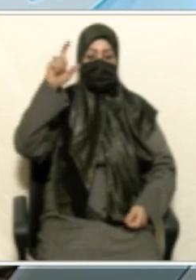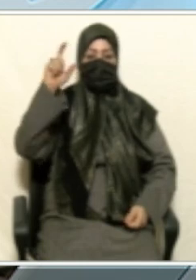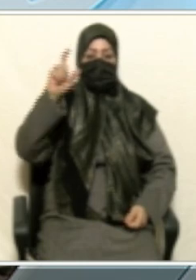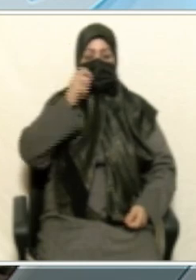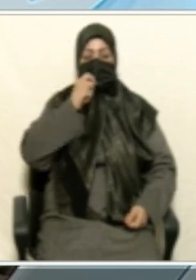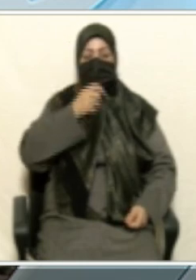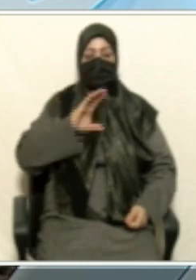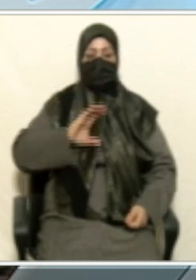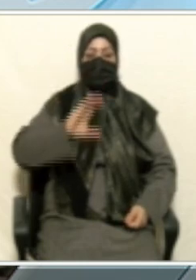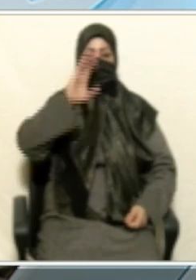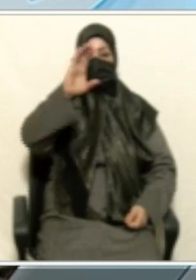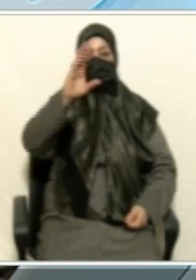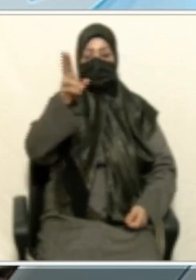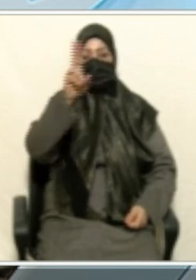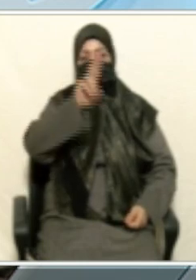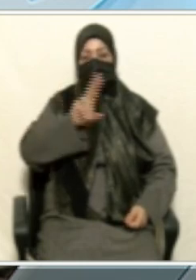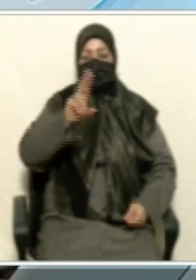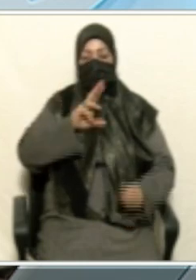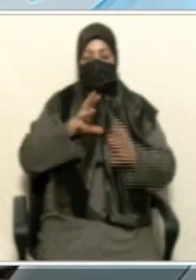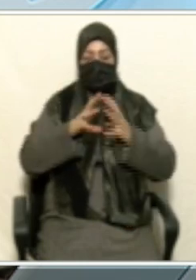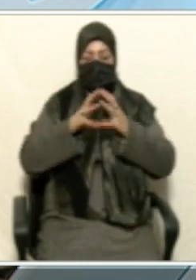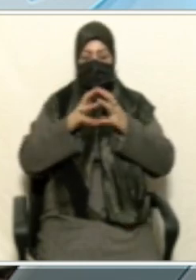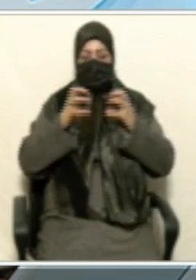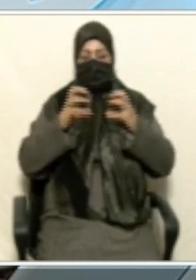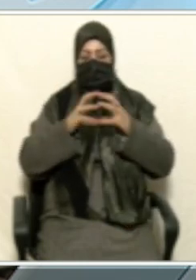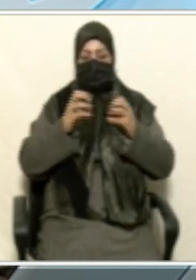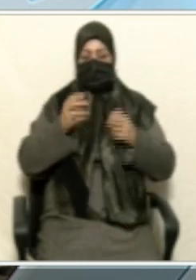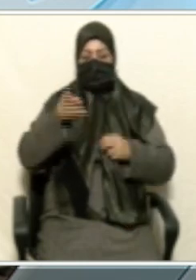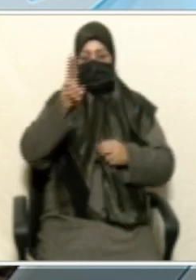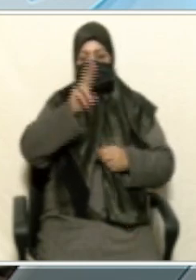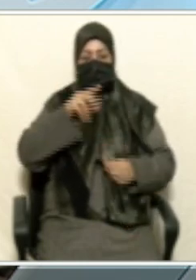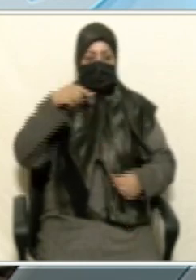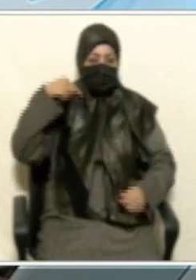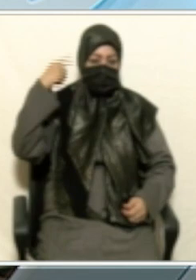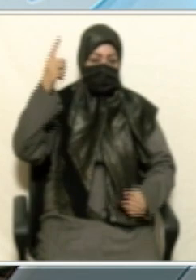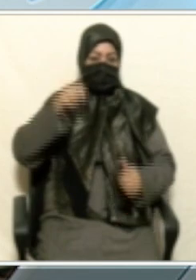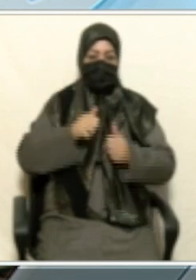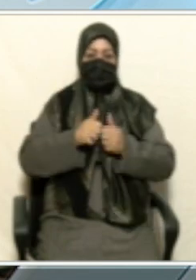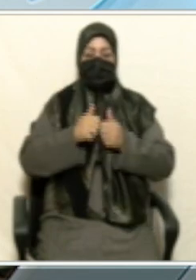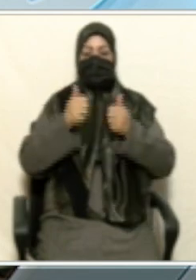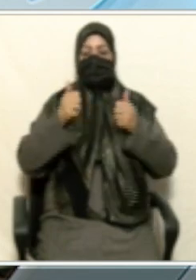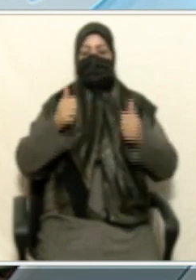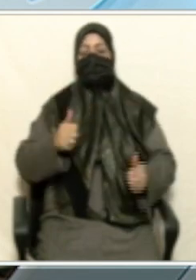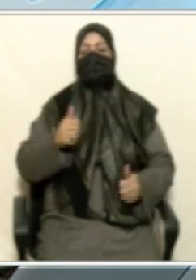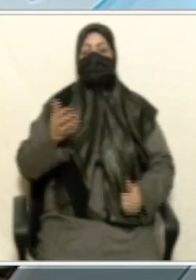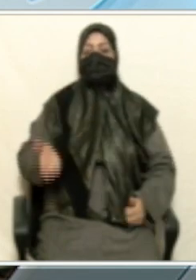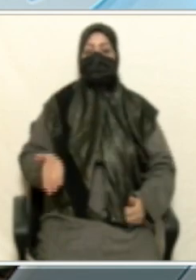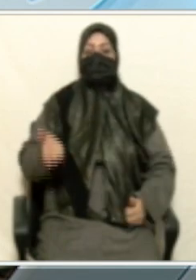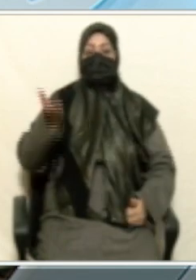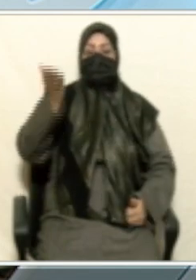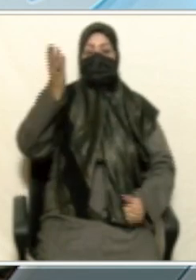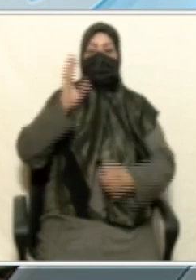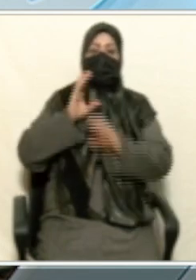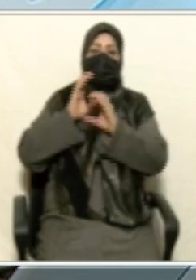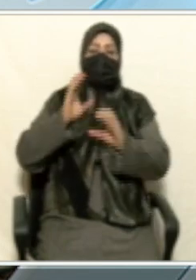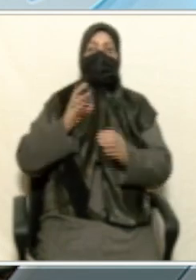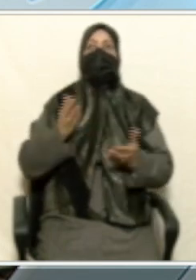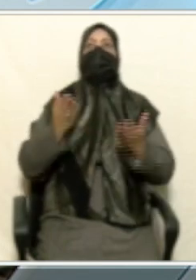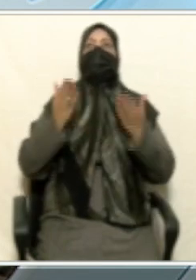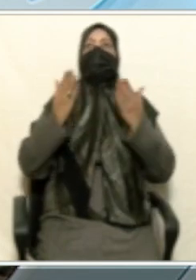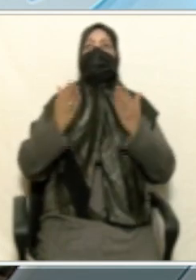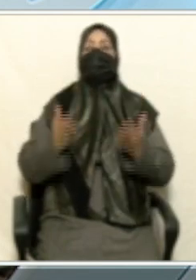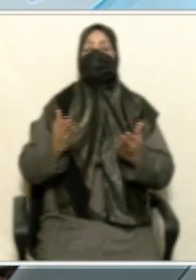والمشاهدات عما يشغلهم في أمور دنياهم وأخراهم، سائلين المولى سبحانه وتعالى أن يوفقهم لحسن